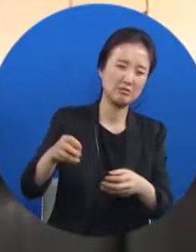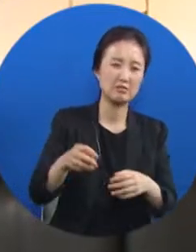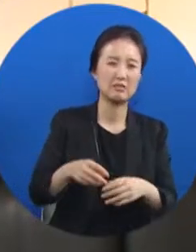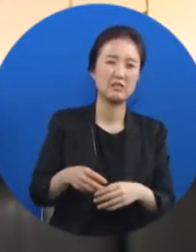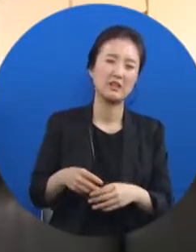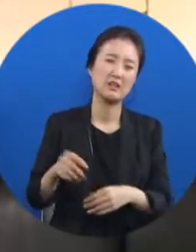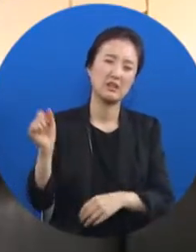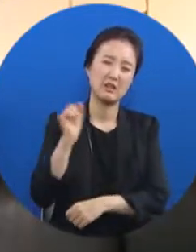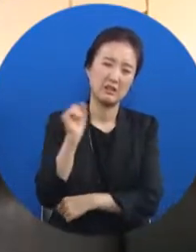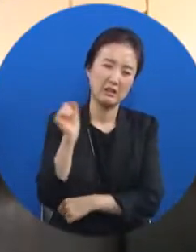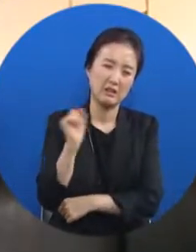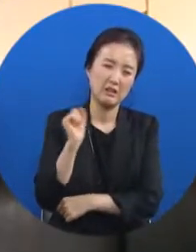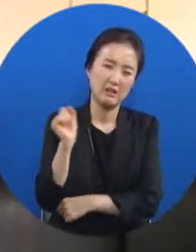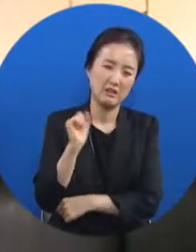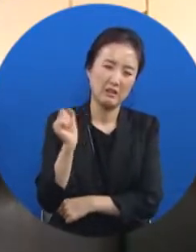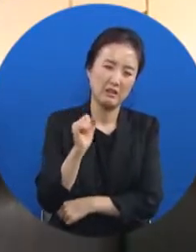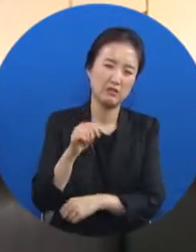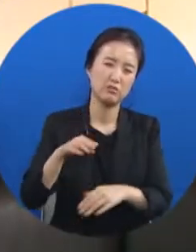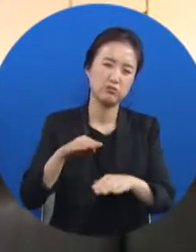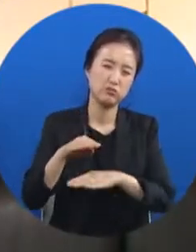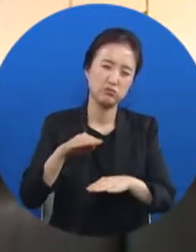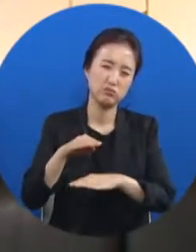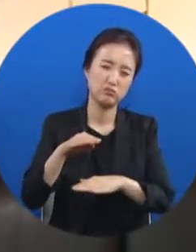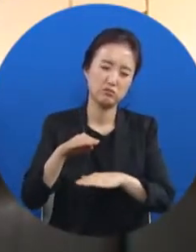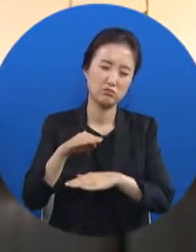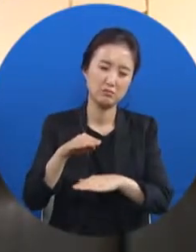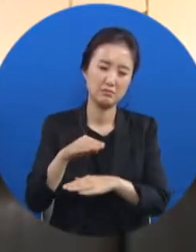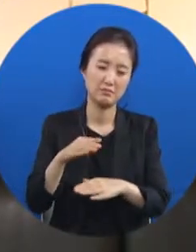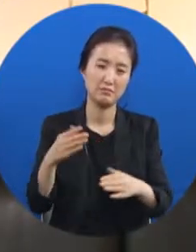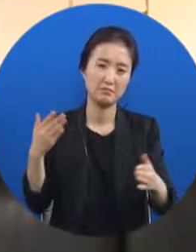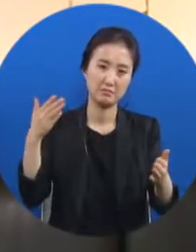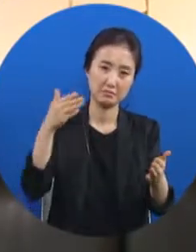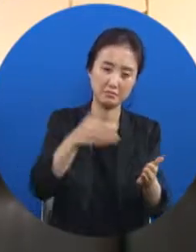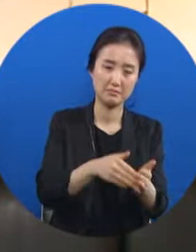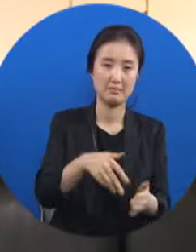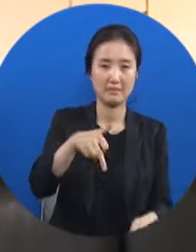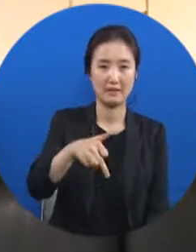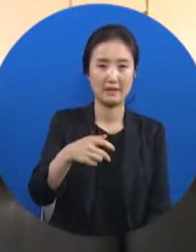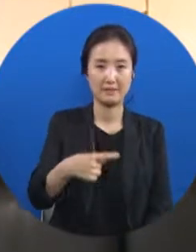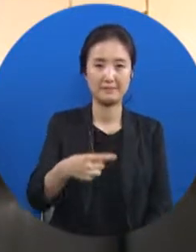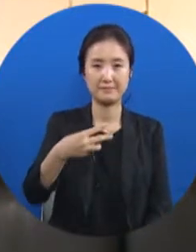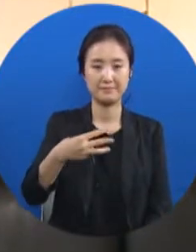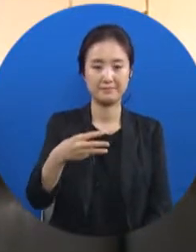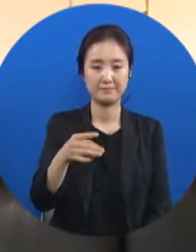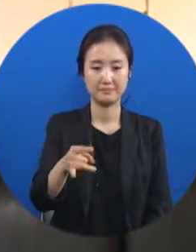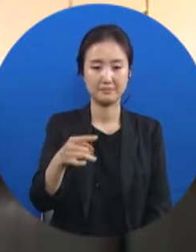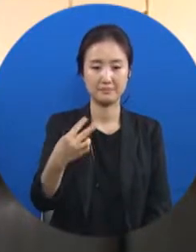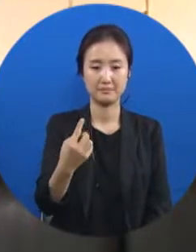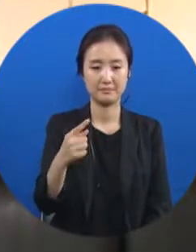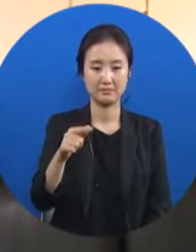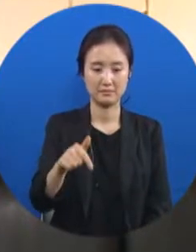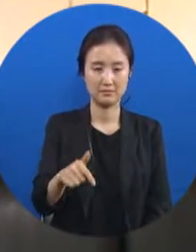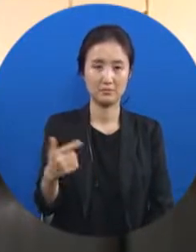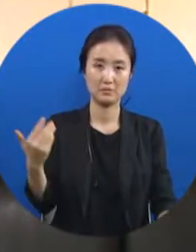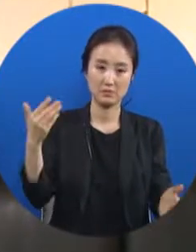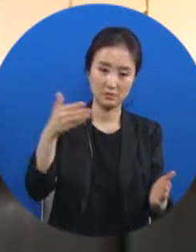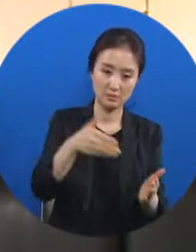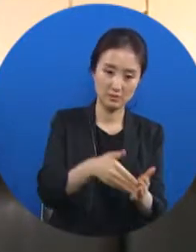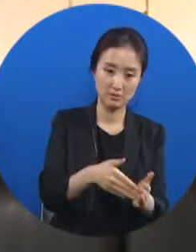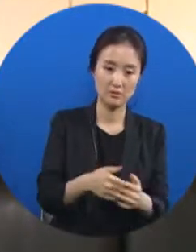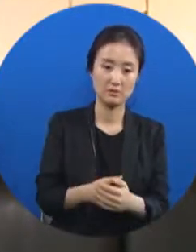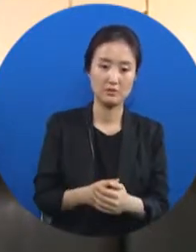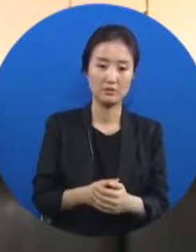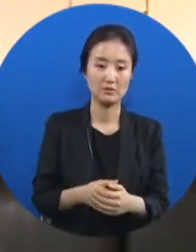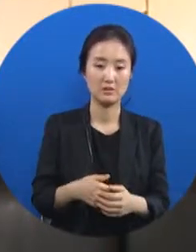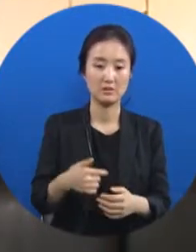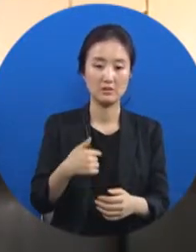크레독이라는 곳. 제가 왜 이렇게 하냐면은 크레독이라는 동네에 이제 갔는데 그 뒤에 피아노에 제 양말을 말리고 있었는데 거기 원주민들이